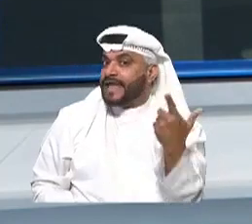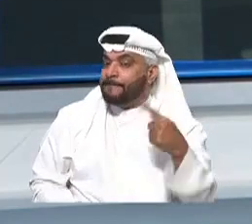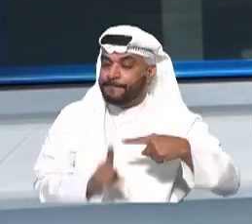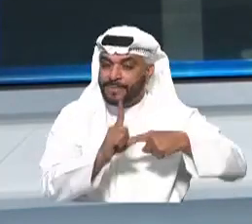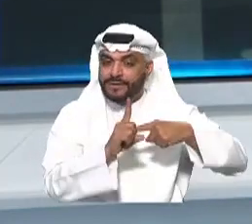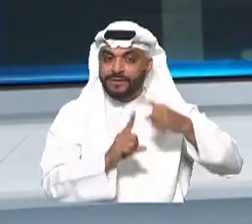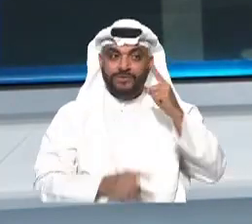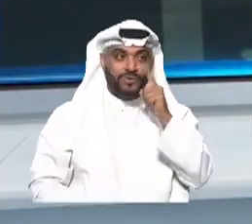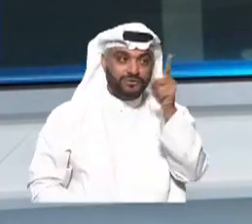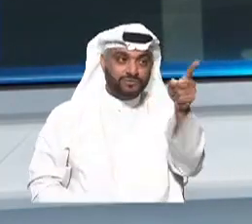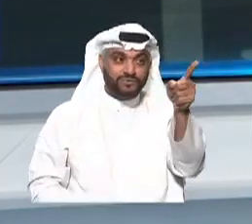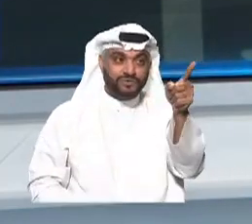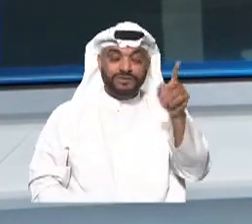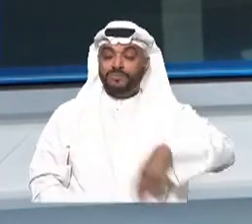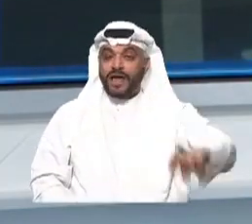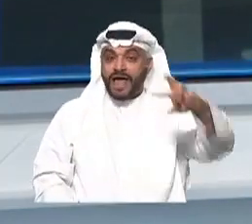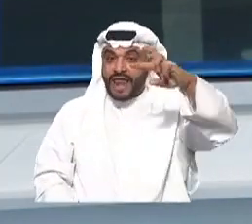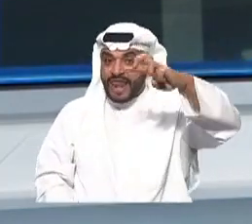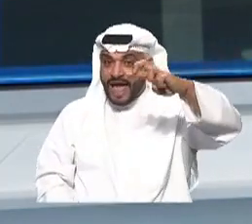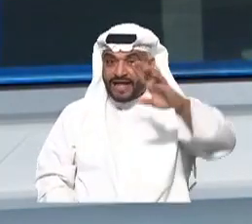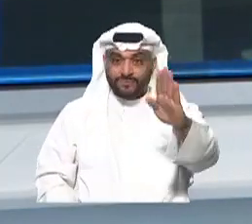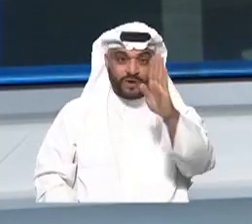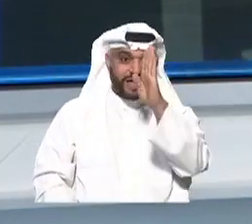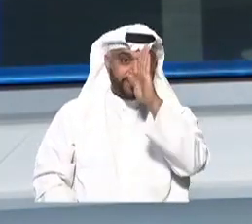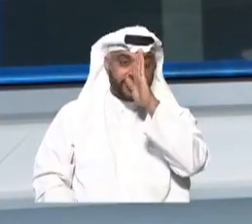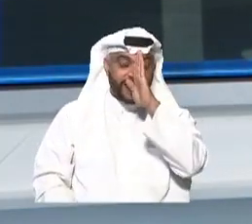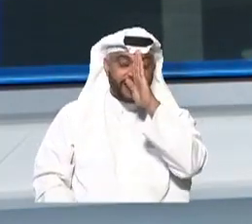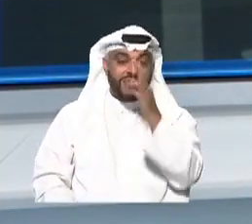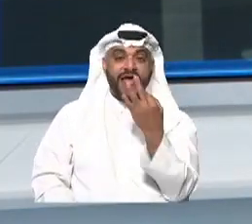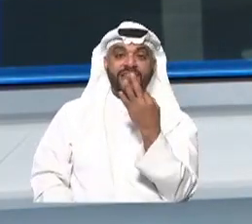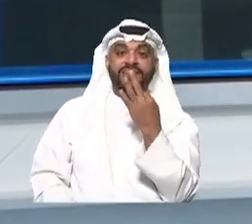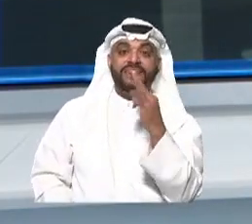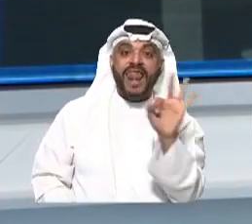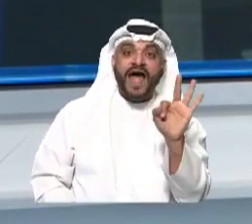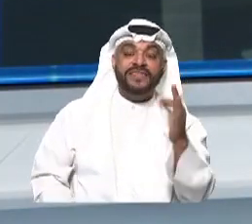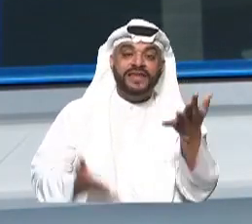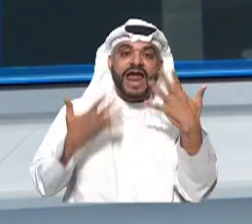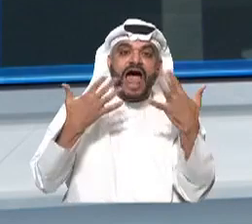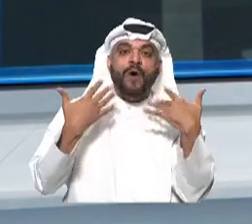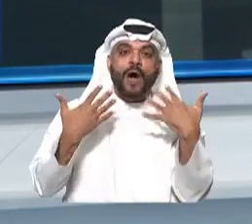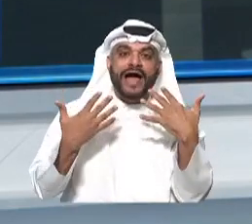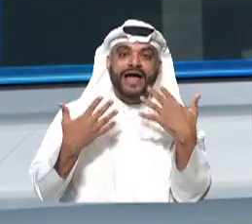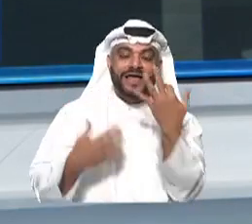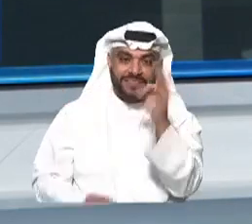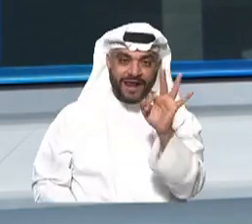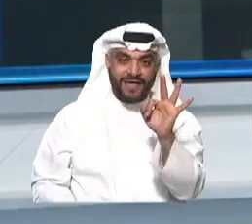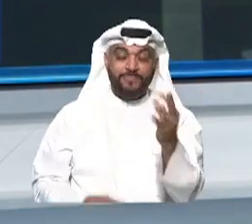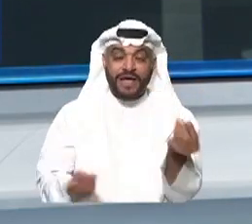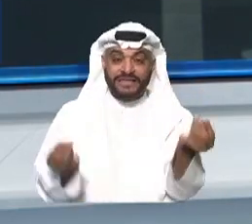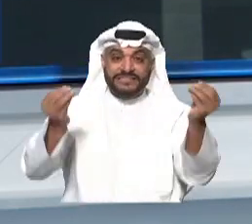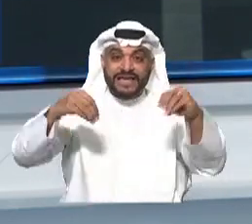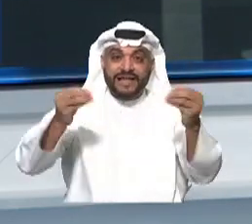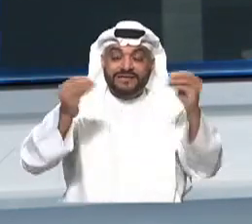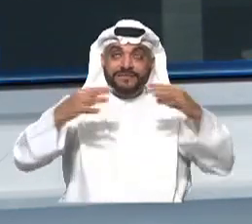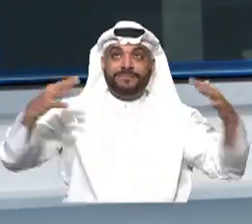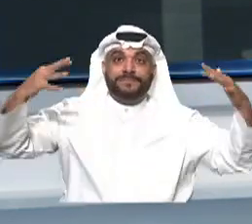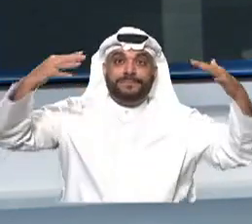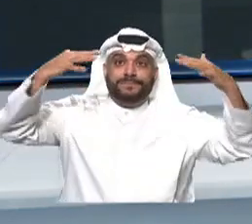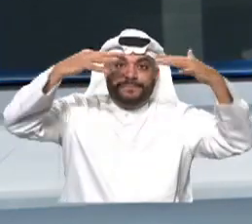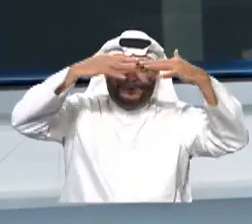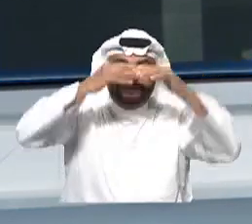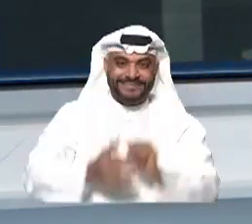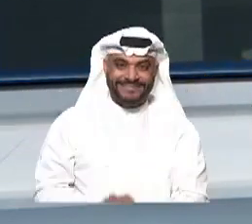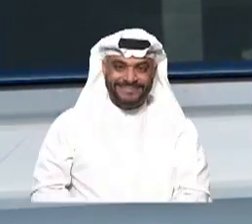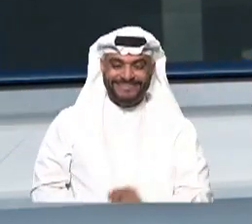كيلومتر في الساعة، ويومي الاحد والاثنين 30 كيلومتر في الساعة. كذلك تتكاثر السحب